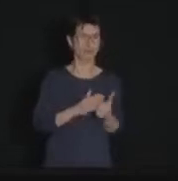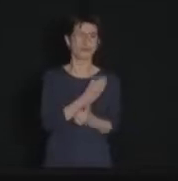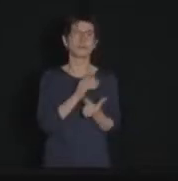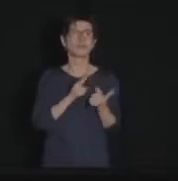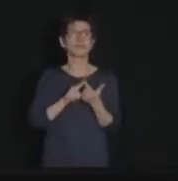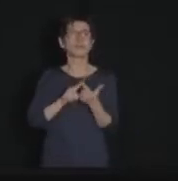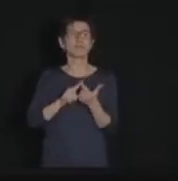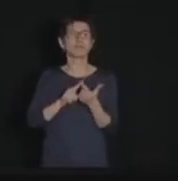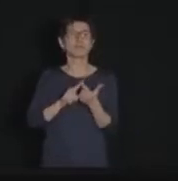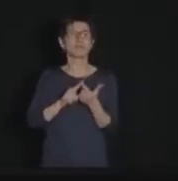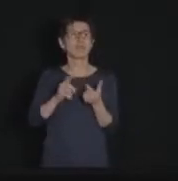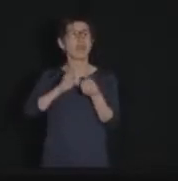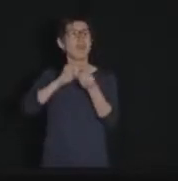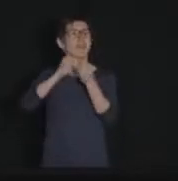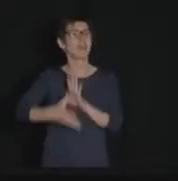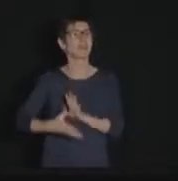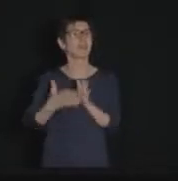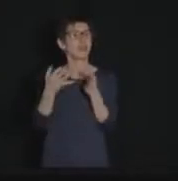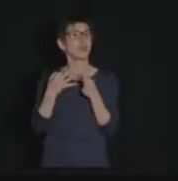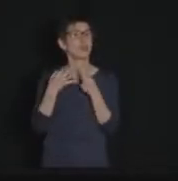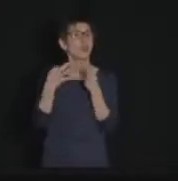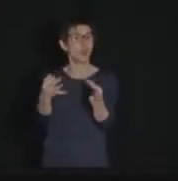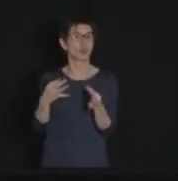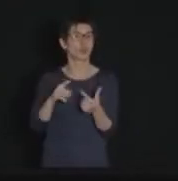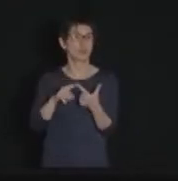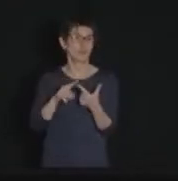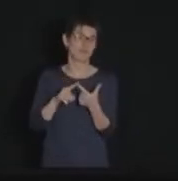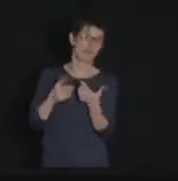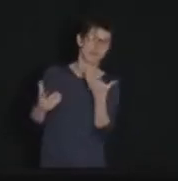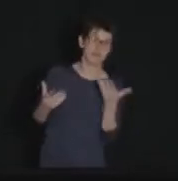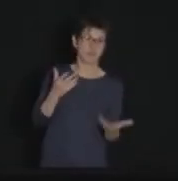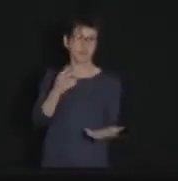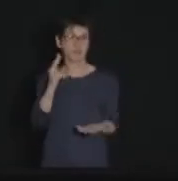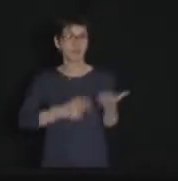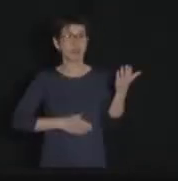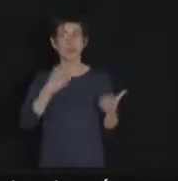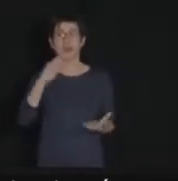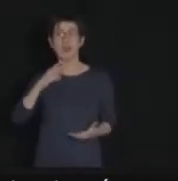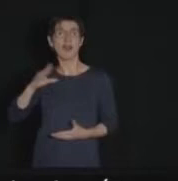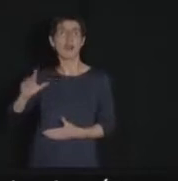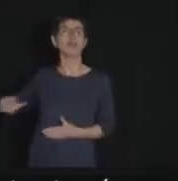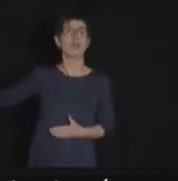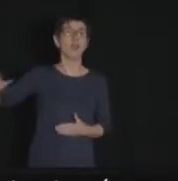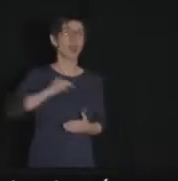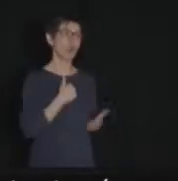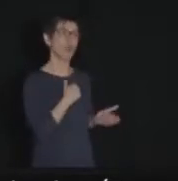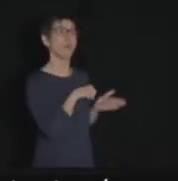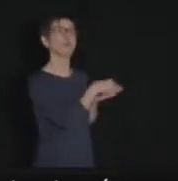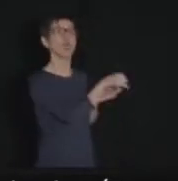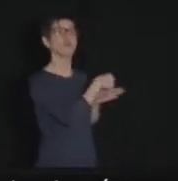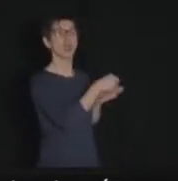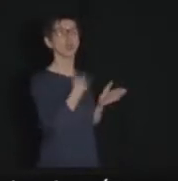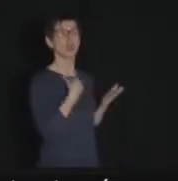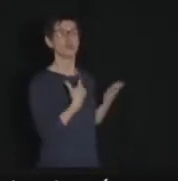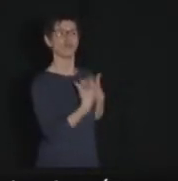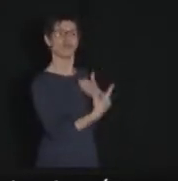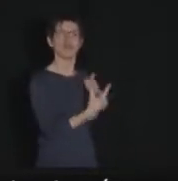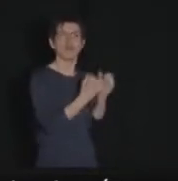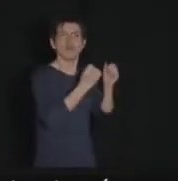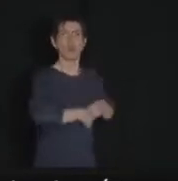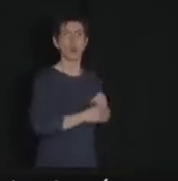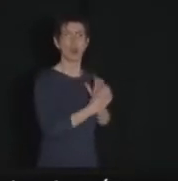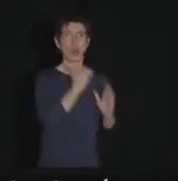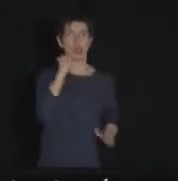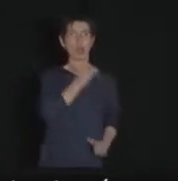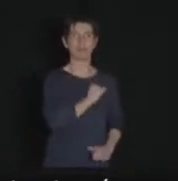privées, neutralité du net. Vous ne le savez peut-être pas, mais demain, c'est ça qui se trame. Certains disent, comme je paye, on accédera plus vite à moi, et les